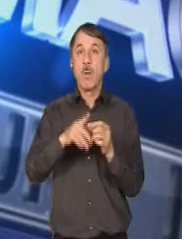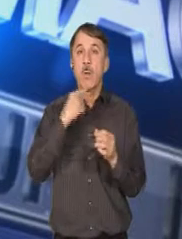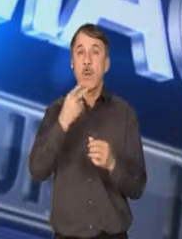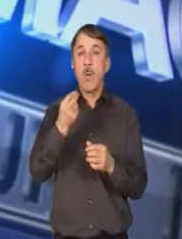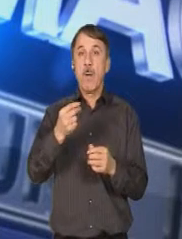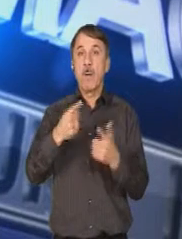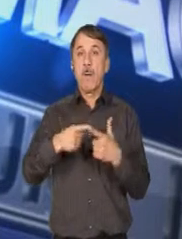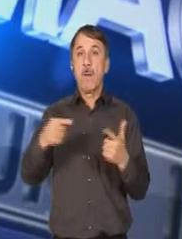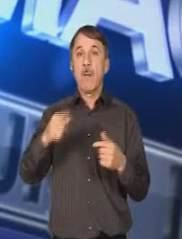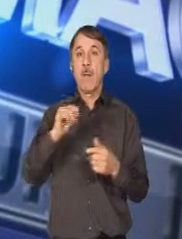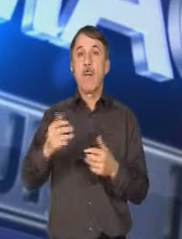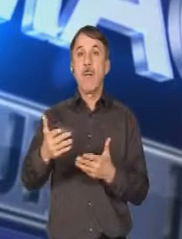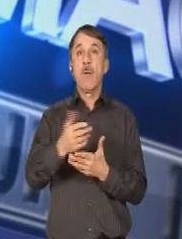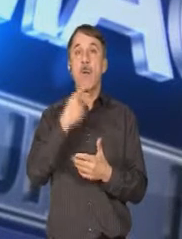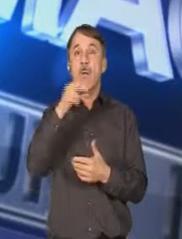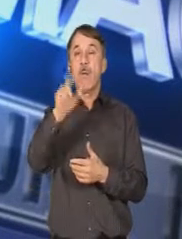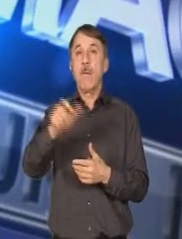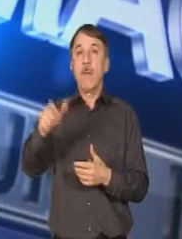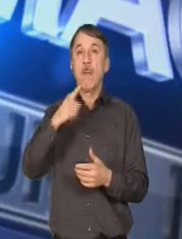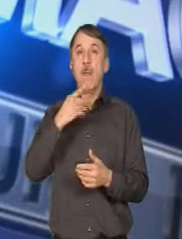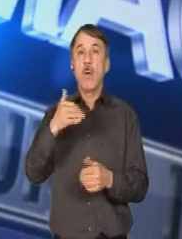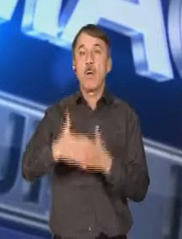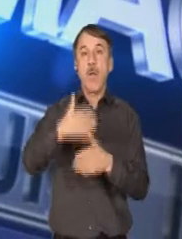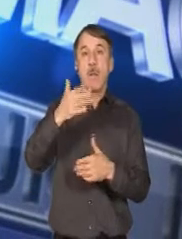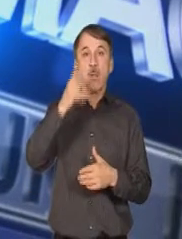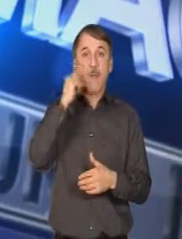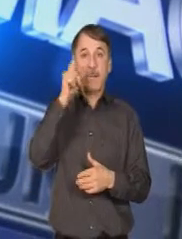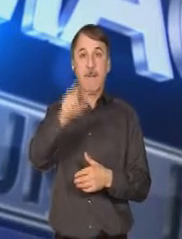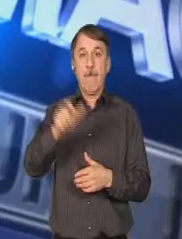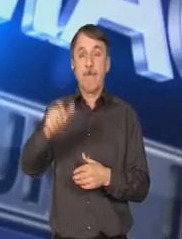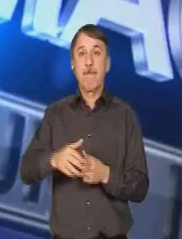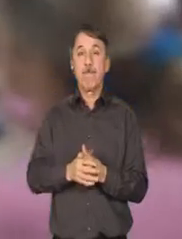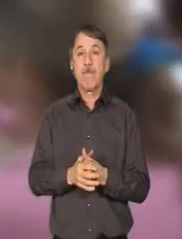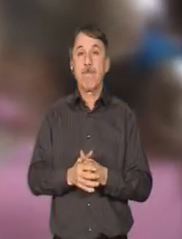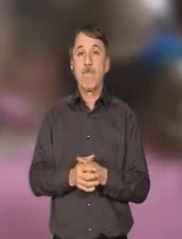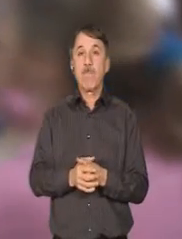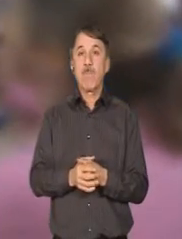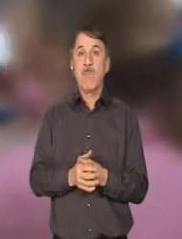će dobar deo troškova biti pokriven sredstvima iz budžeta grada Novog Sada.